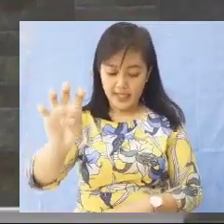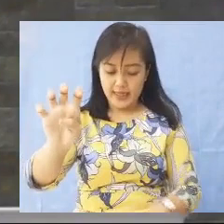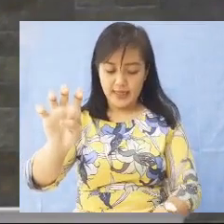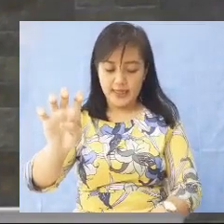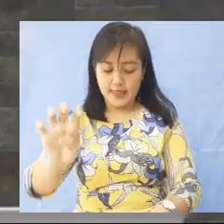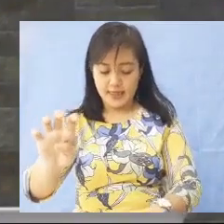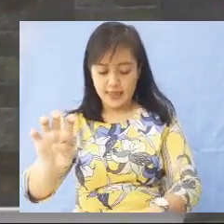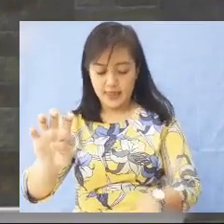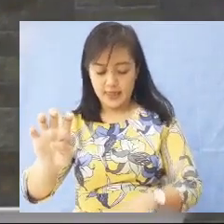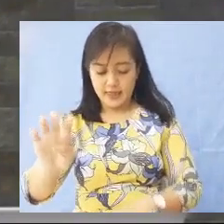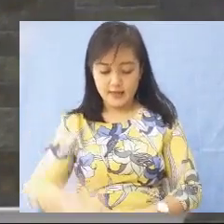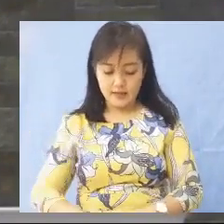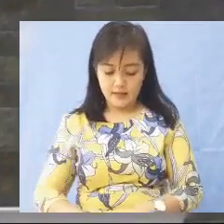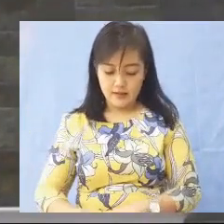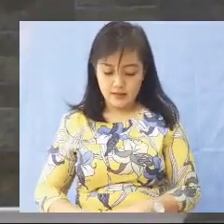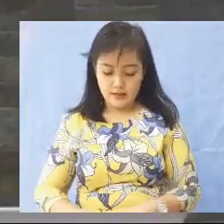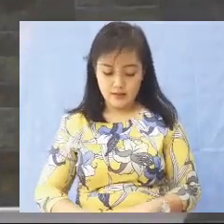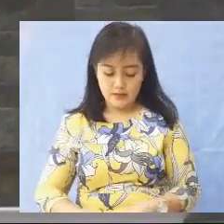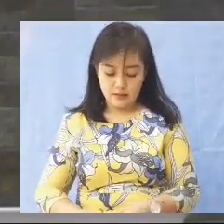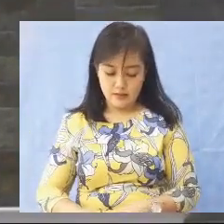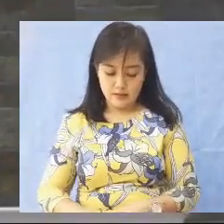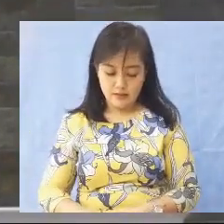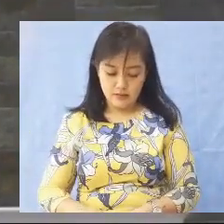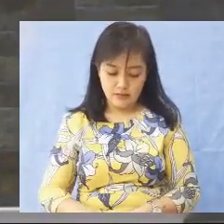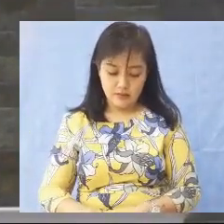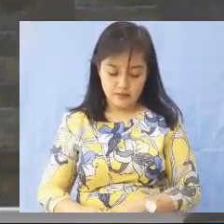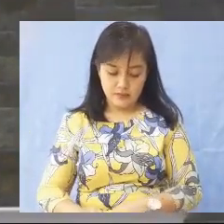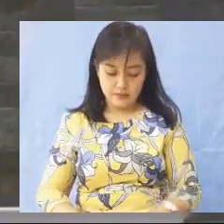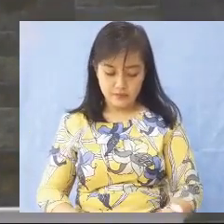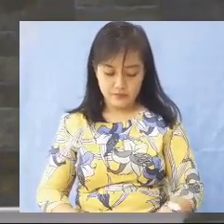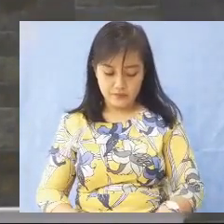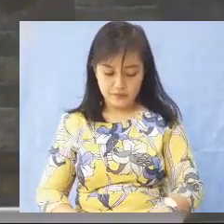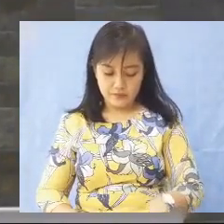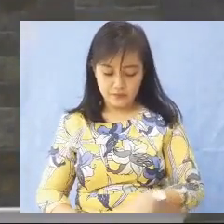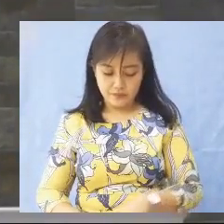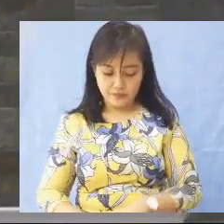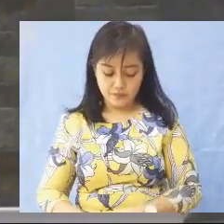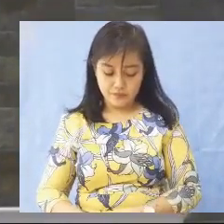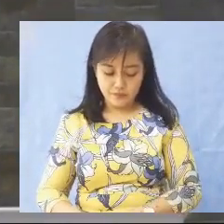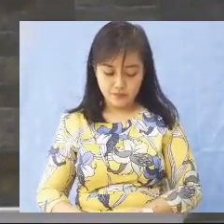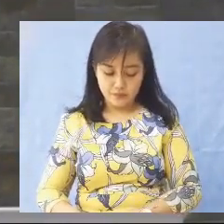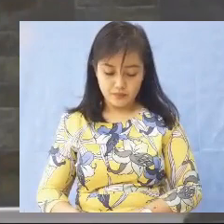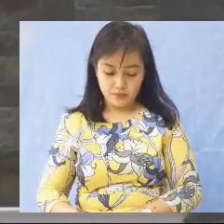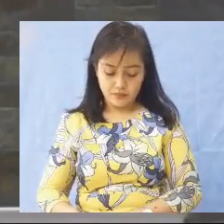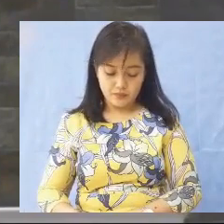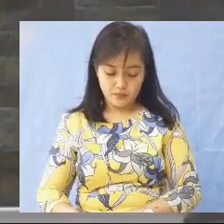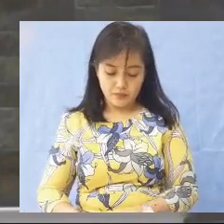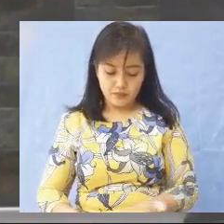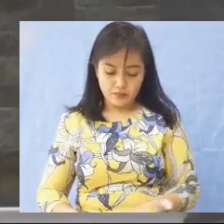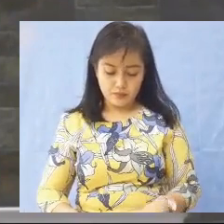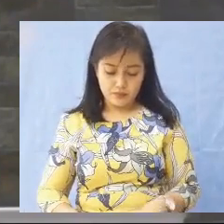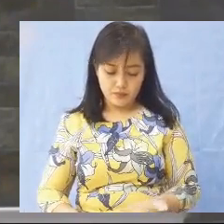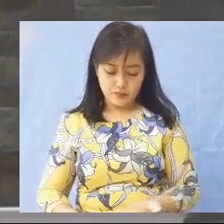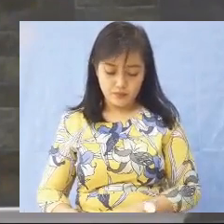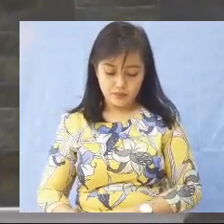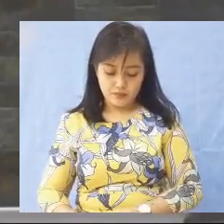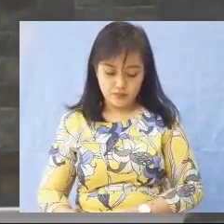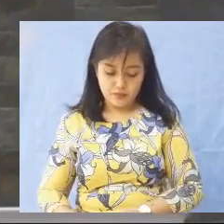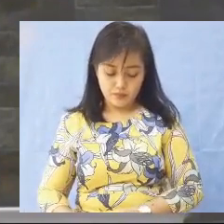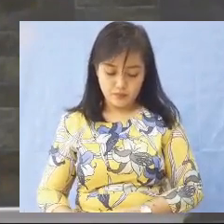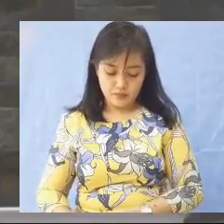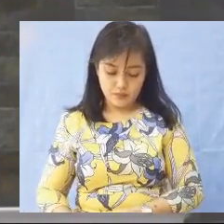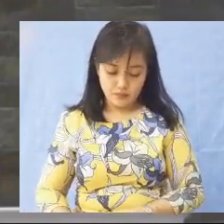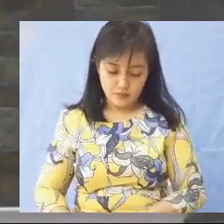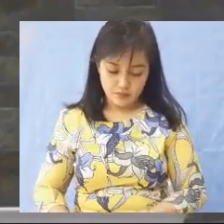ay na refresh. Okay? Sisimulan ko muna sa Job chapter 14 and then we will go sa